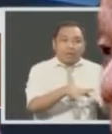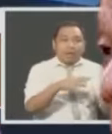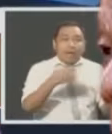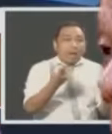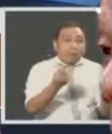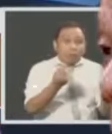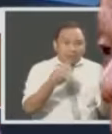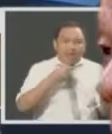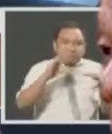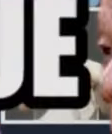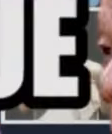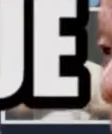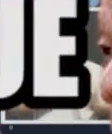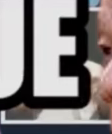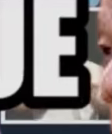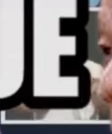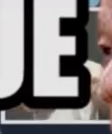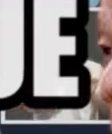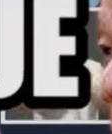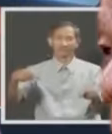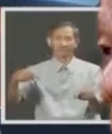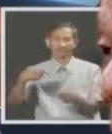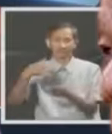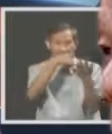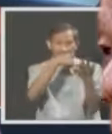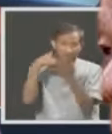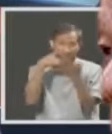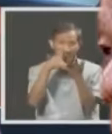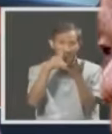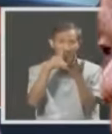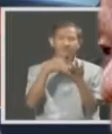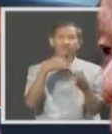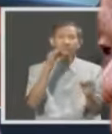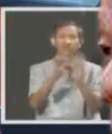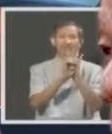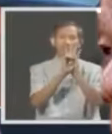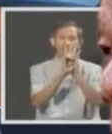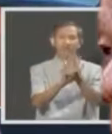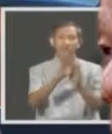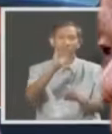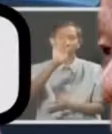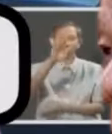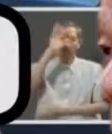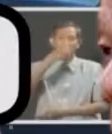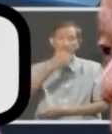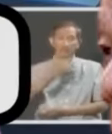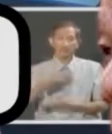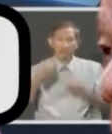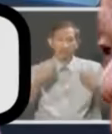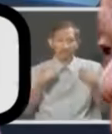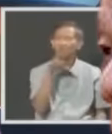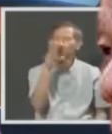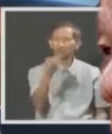yung 16. It is all true. Na isa sa mga anak nyo ay gumagamit ng illegal na droga. Patayin